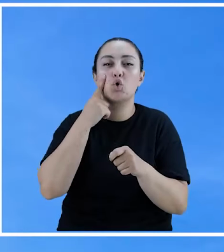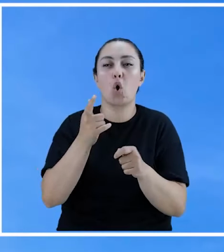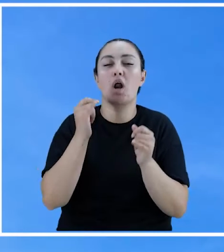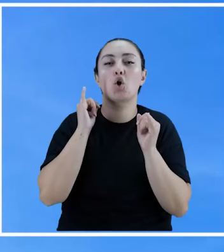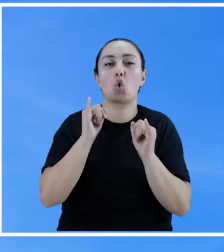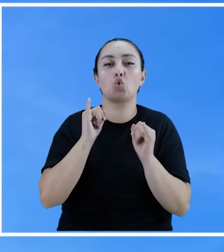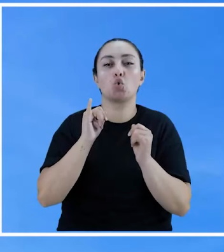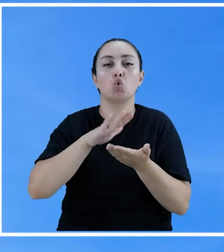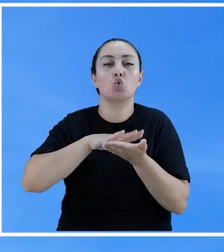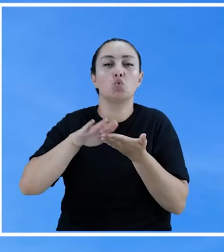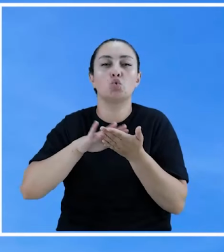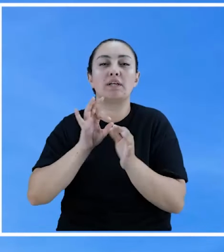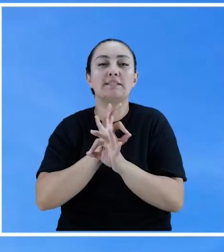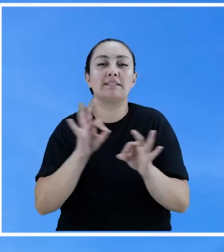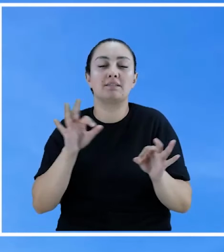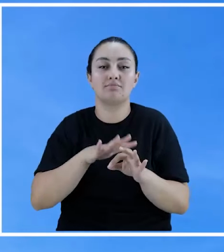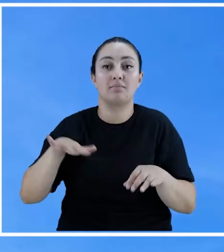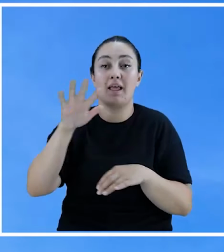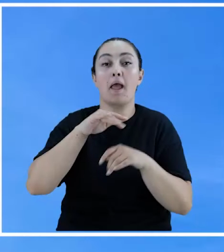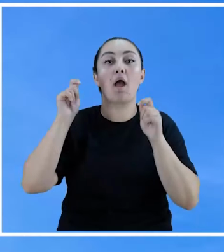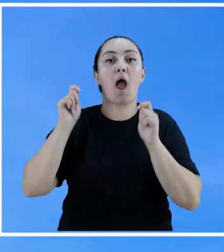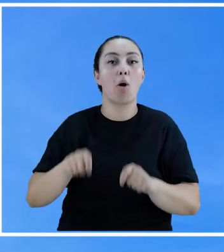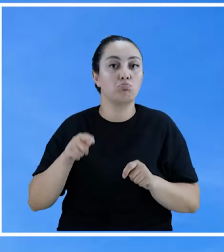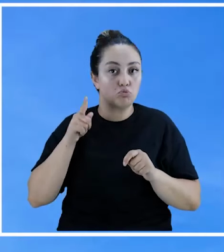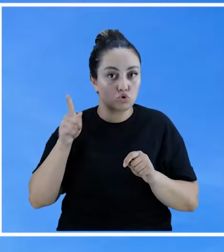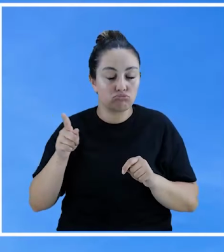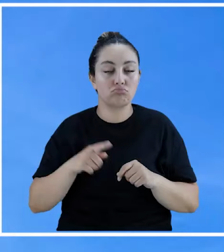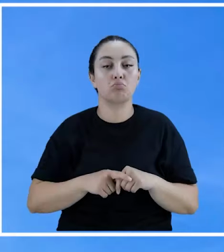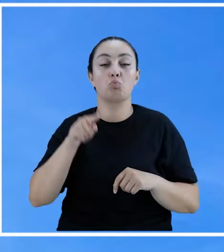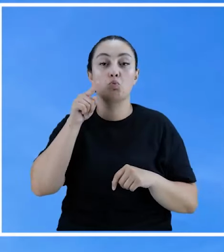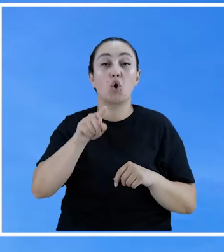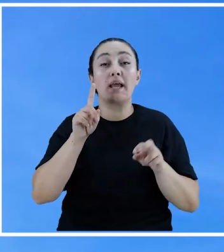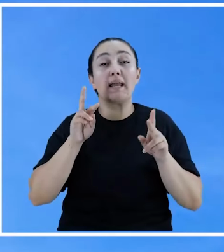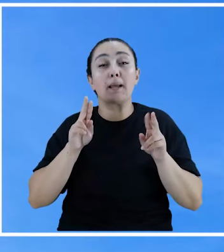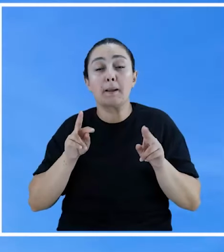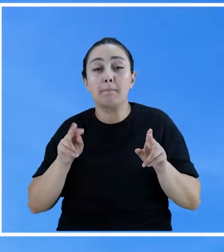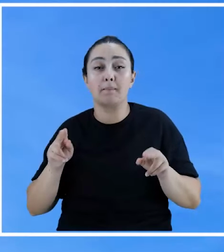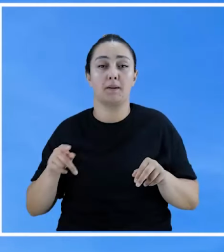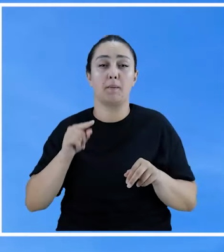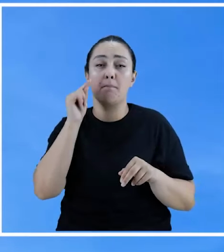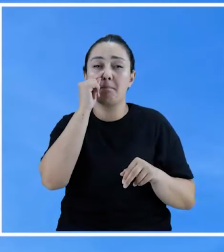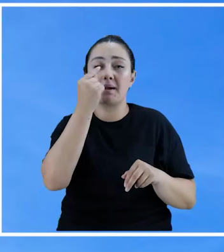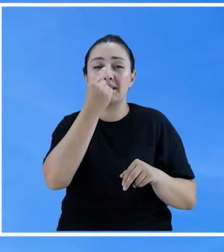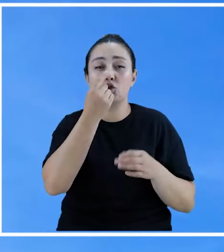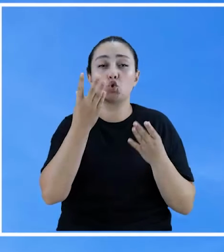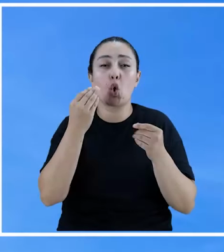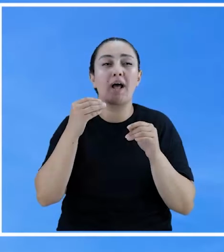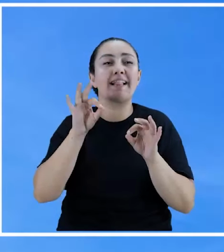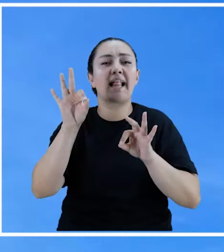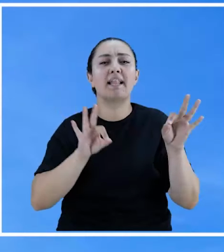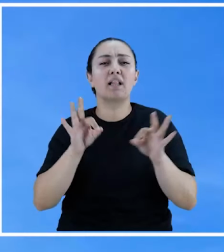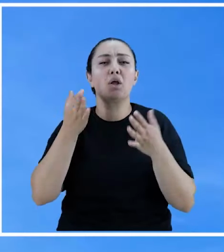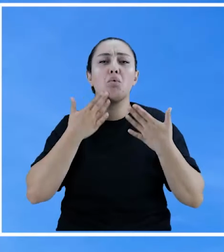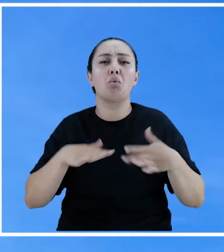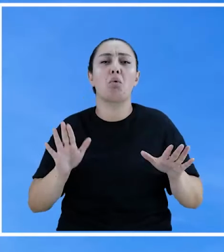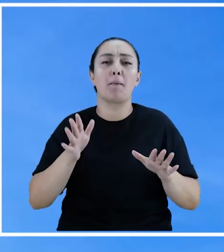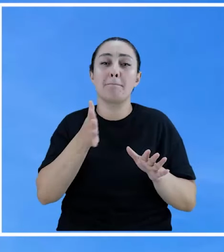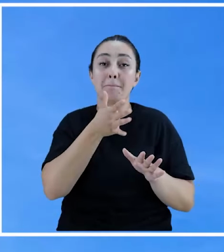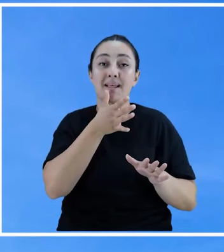yani çok bilindik yapısal kusurlar var. Yapılarda çıkmalar yapılmış ve bunun gibi basit, çok teknik